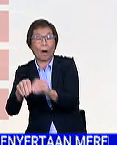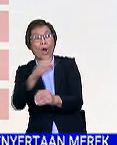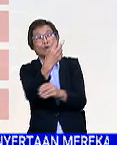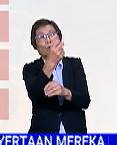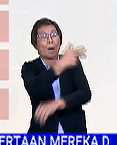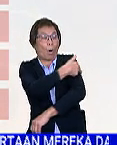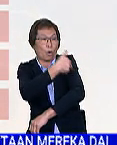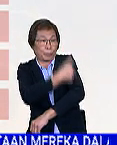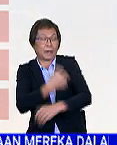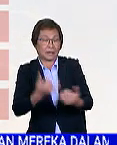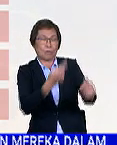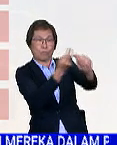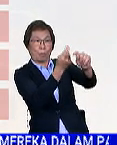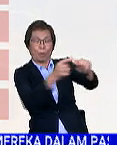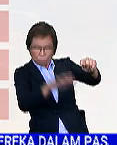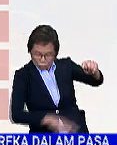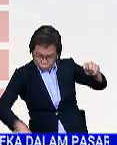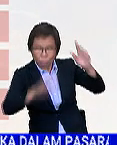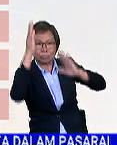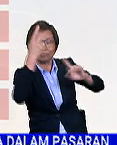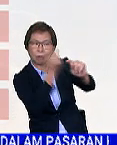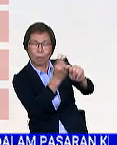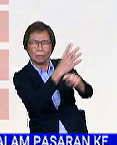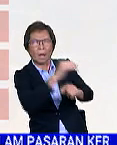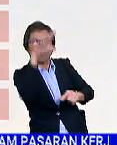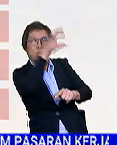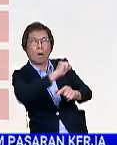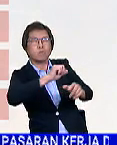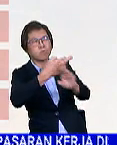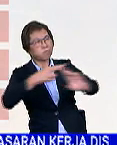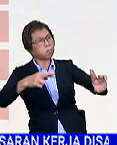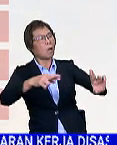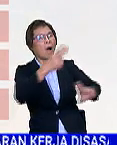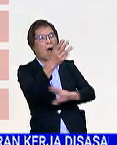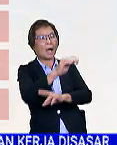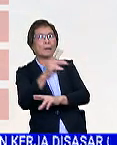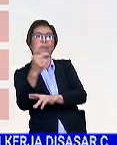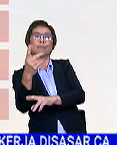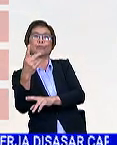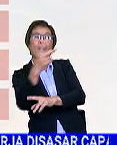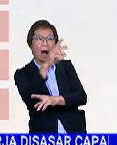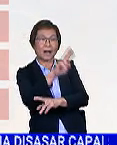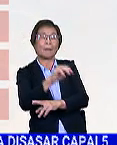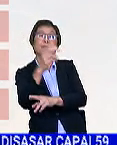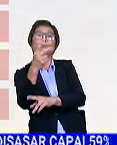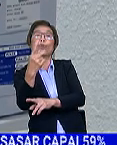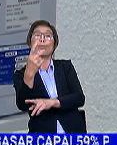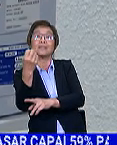12 hospital yang sedang dibina di seluruh negara dan dijangka siap dalam tempoh RM ke-12.